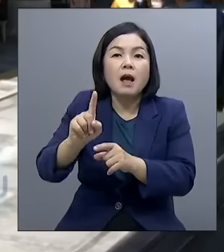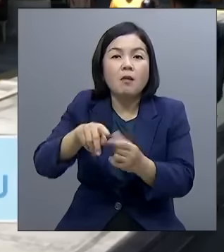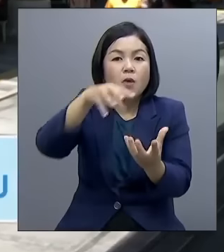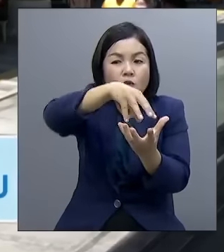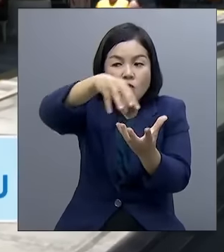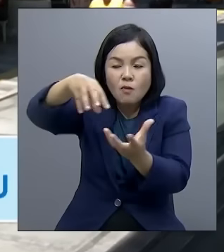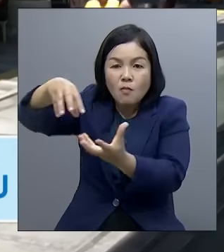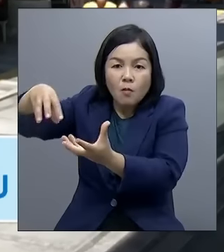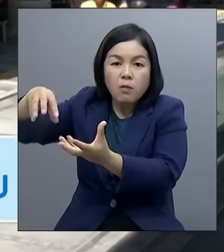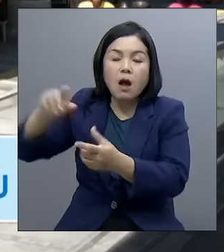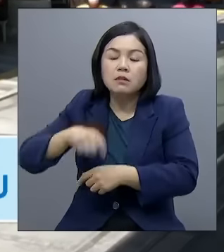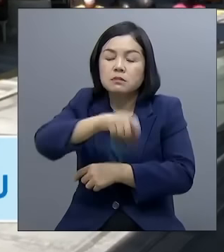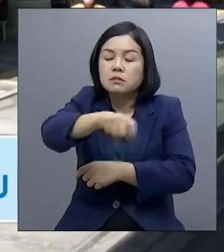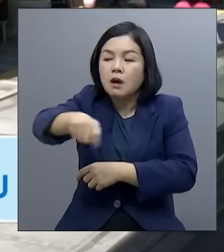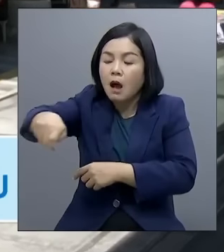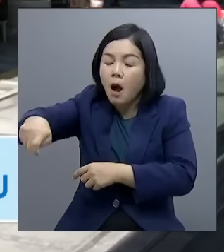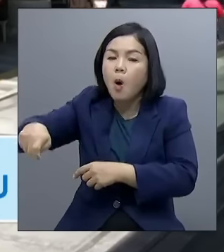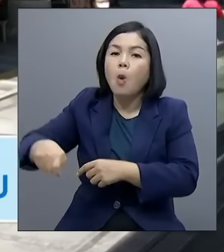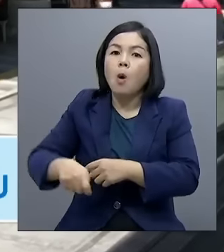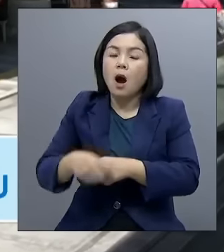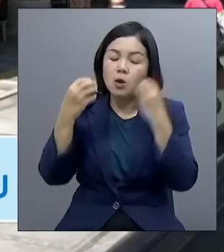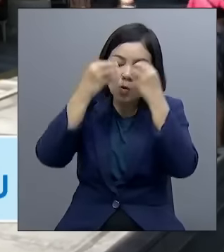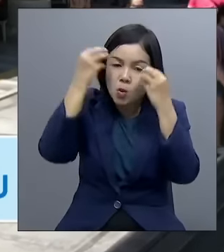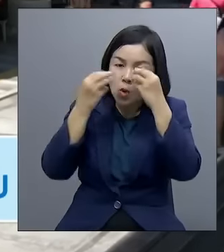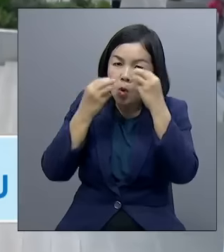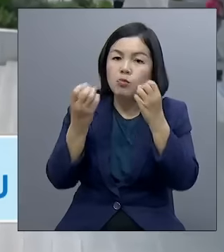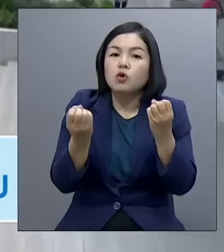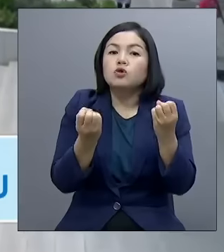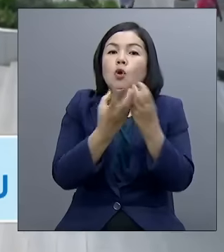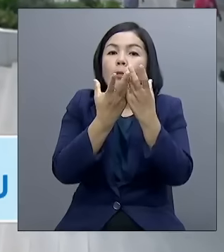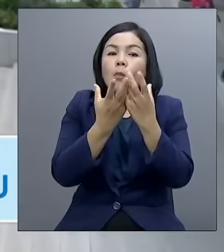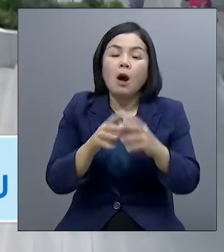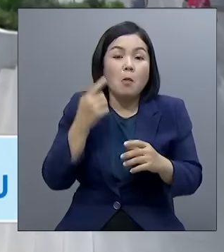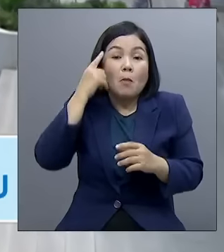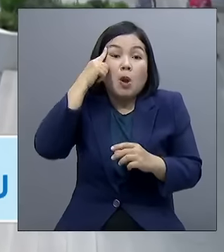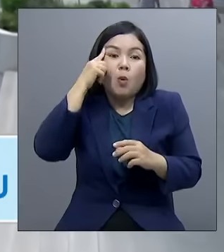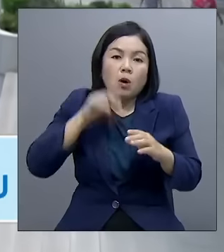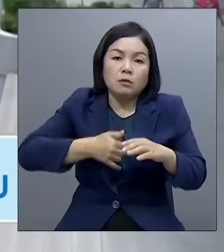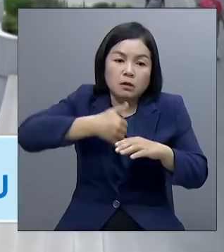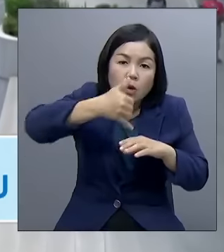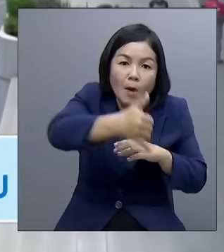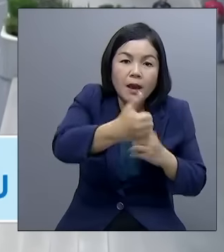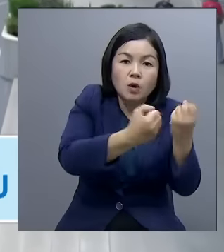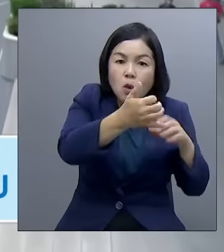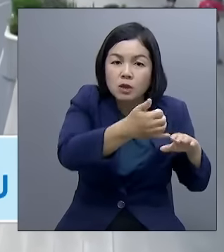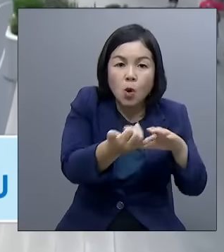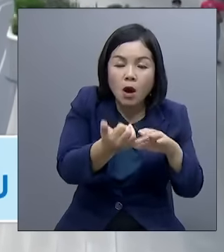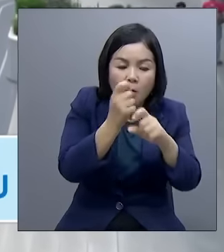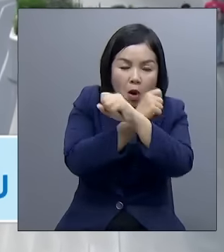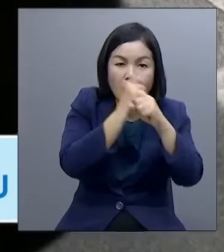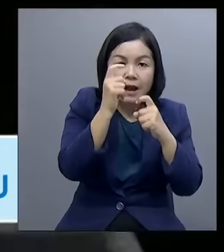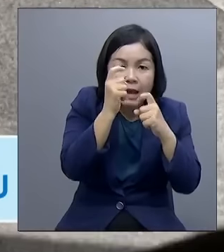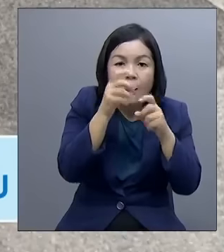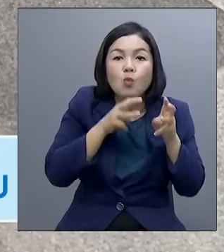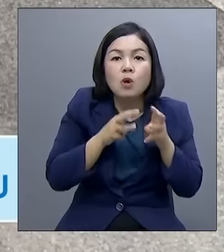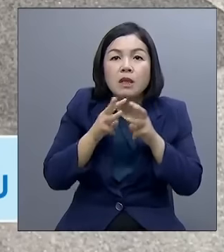ไปบ้างทำให้เสี่ยงต่อการเดินลงถนนทำให้เกิดอุบัติเหตุต่อผู้พิการได้ตอนนี้ก็ปรับปรุงให้สามารถเชื่อมต่อกันแล้